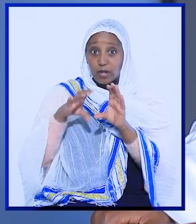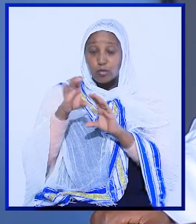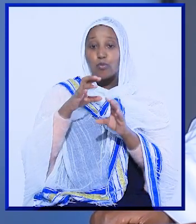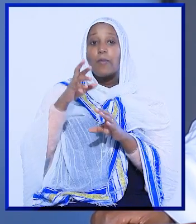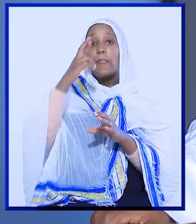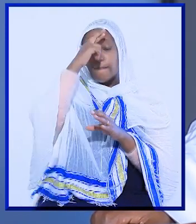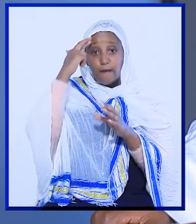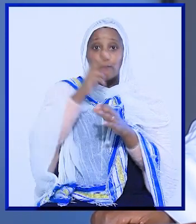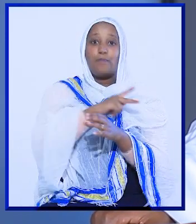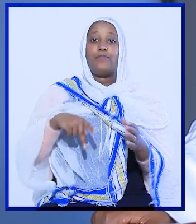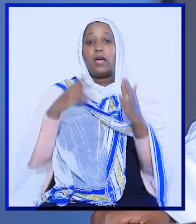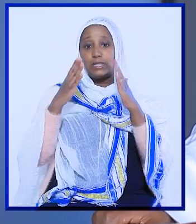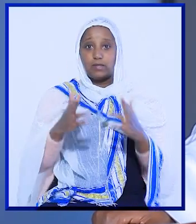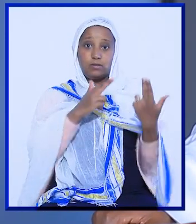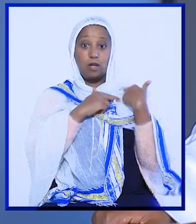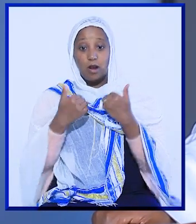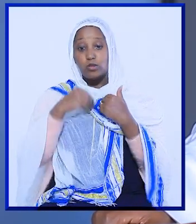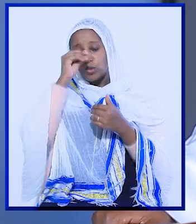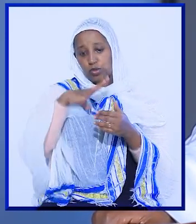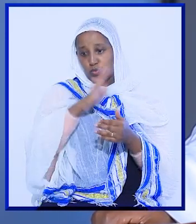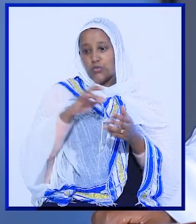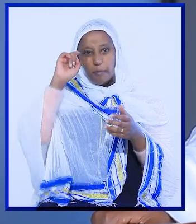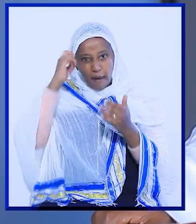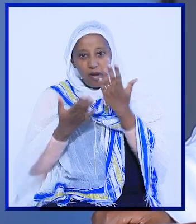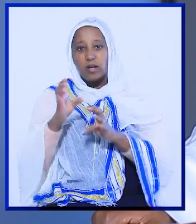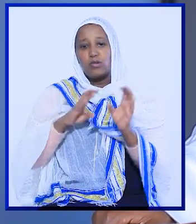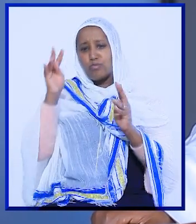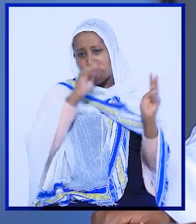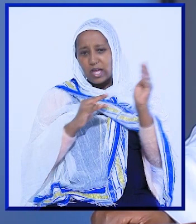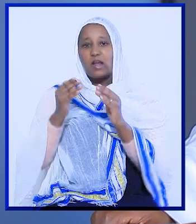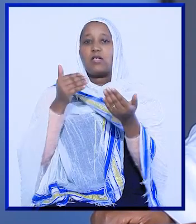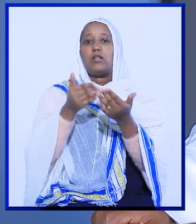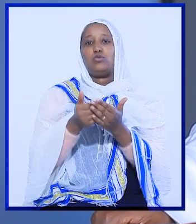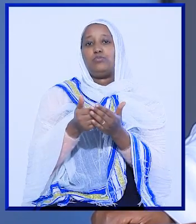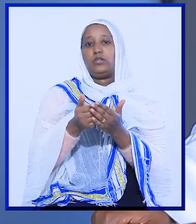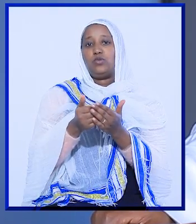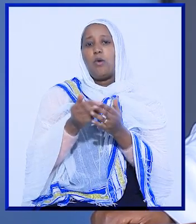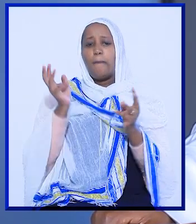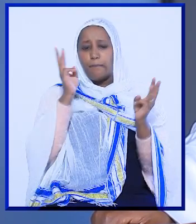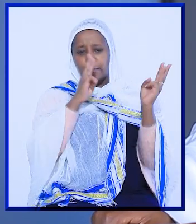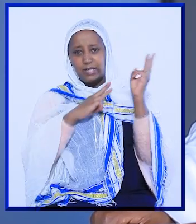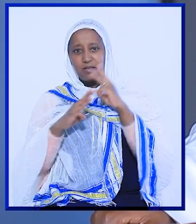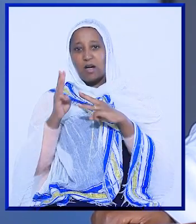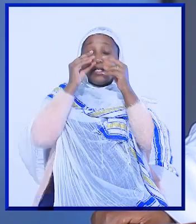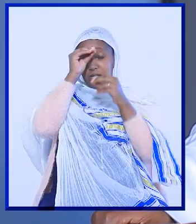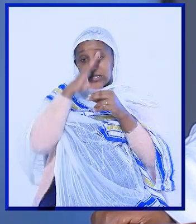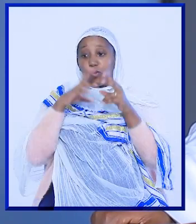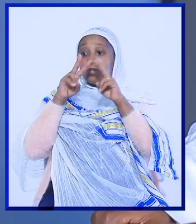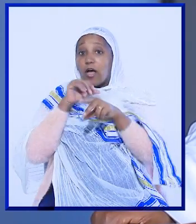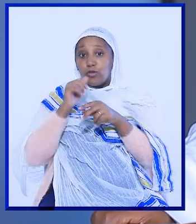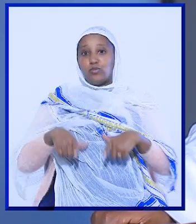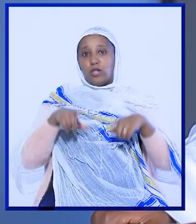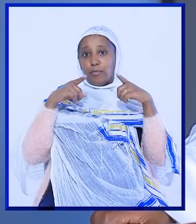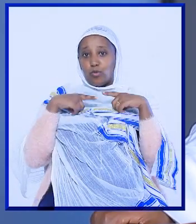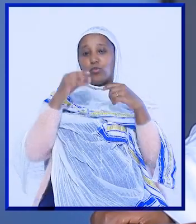ስለሚሰማሩ የሮም ነገስታት የሮም ባለስልጣናት የሰው ልጆችን ባሪያ አድርገው መከራ እያደረሱባቸው በስቃይ በባርነት እንደ